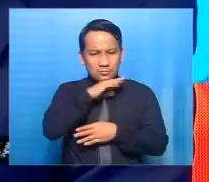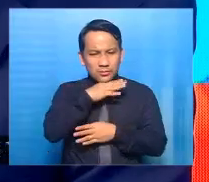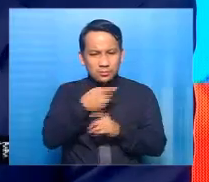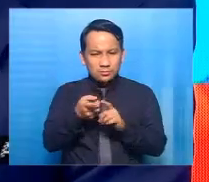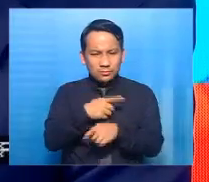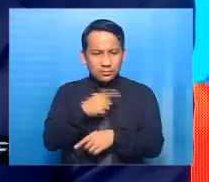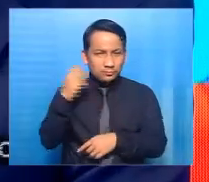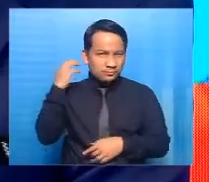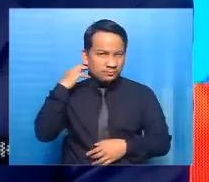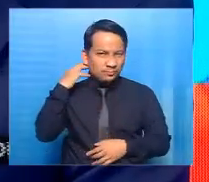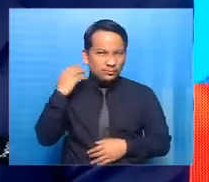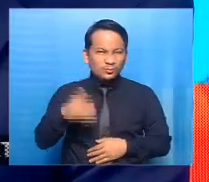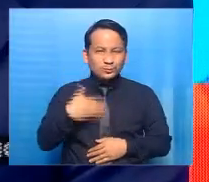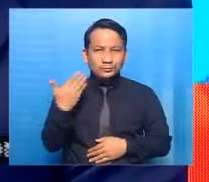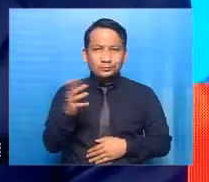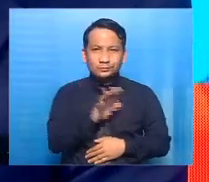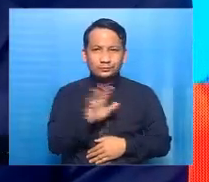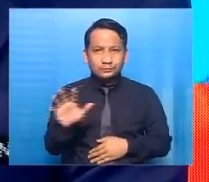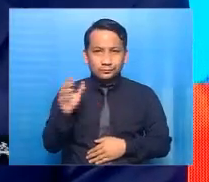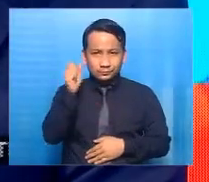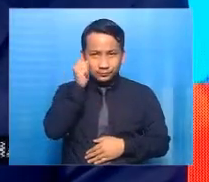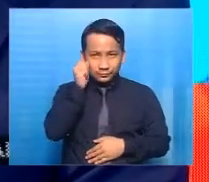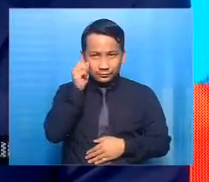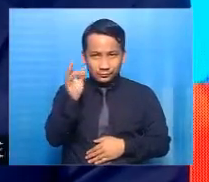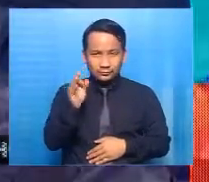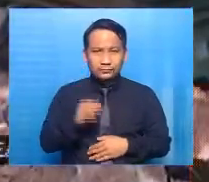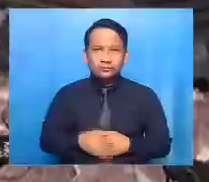Nasa frontline ng balitang yan si Shaila Francisco.